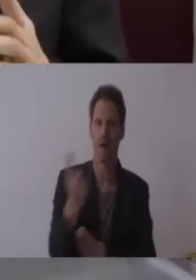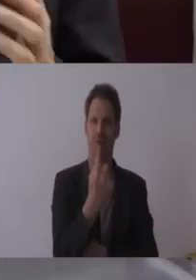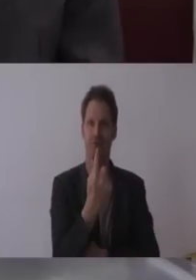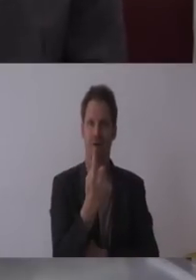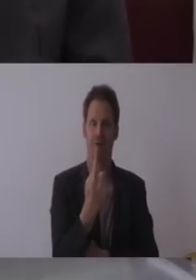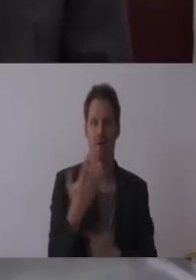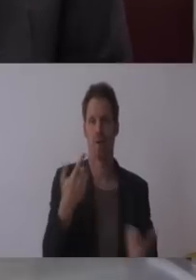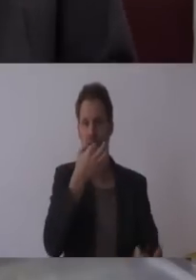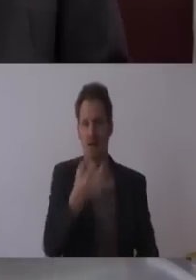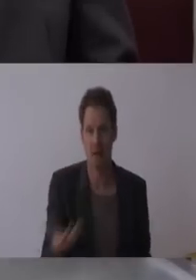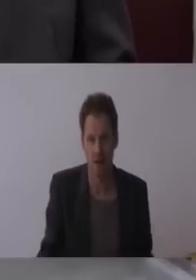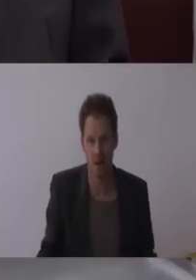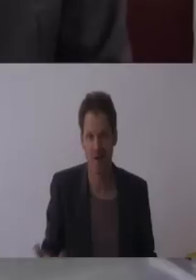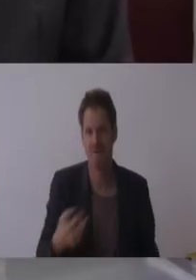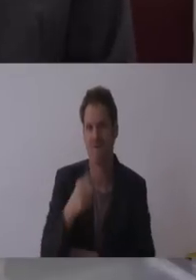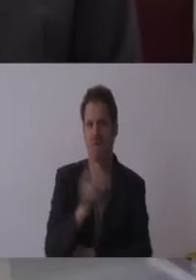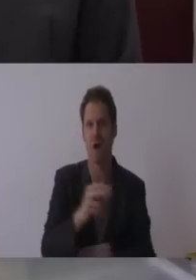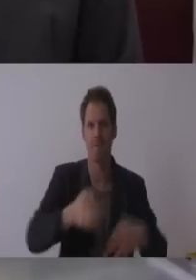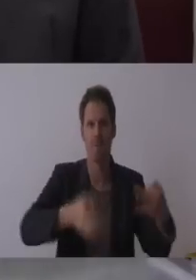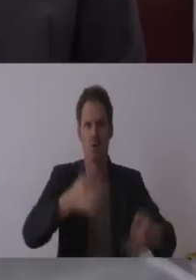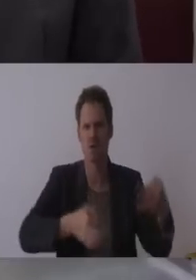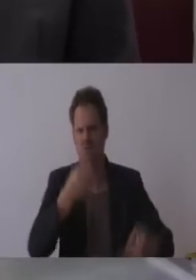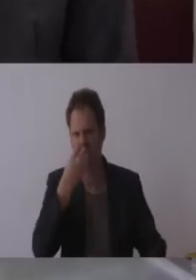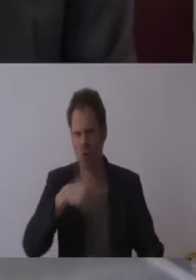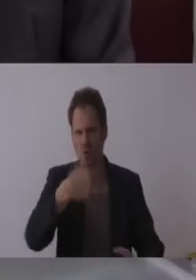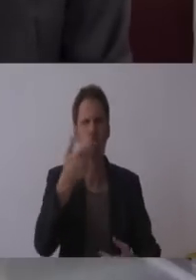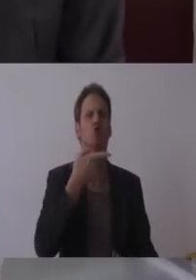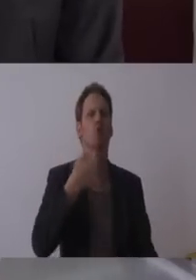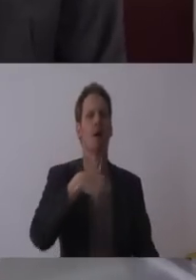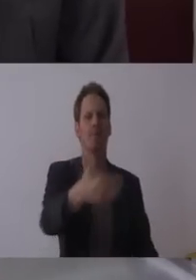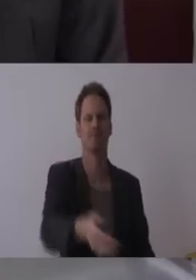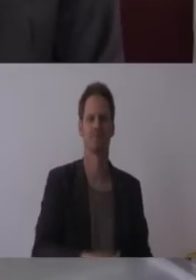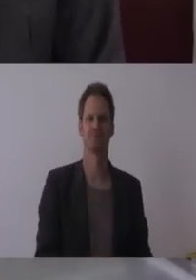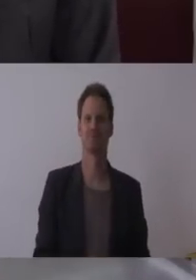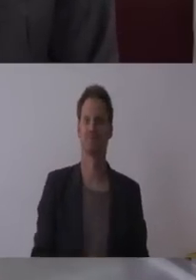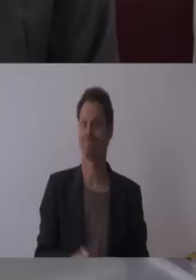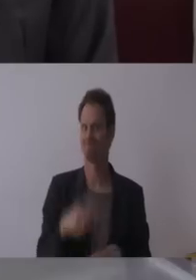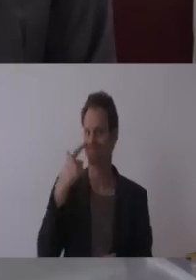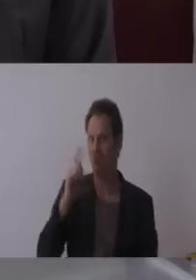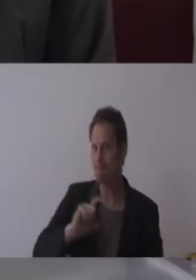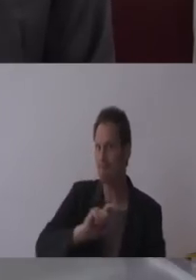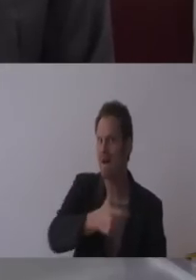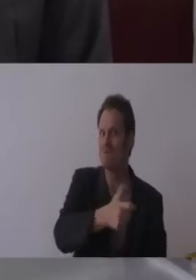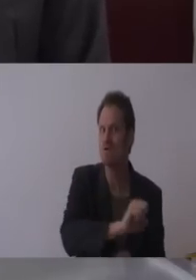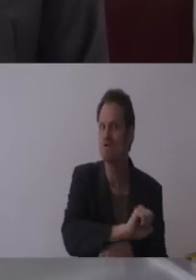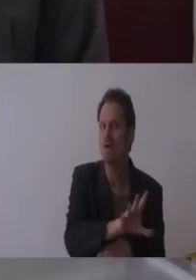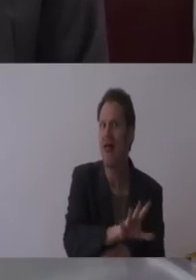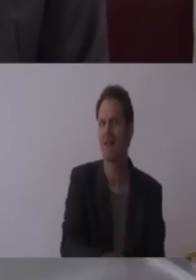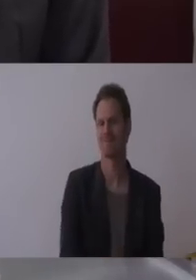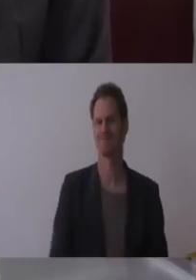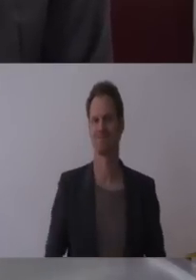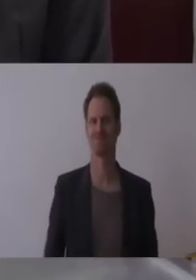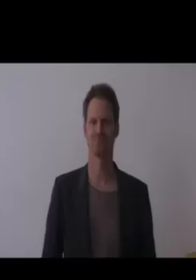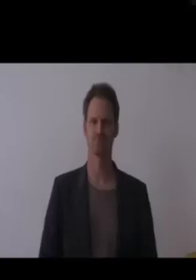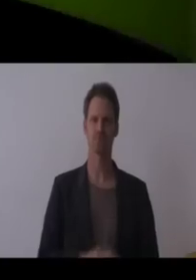sûr, ils nous font venir à la barre pour nous le dire. Résultat, le vrai procès se déroulera début juin. La suite au prochain